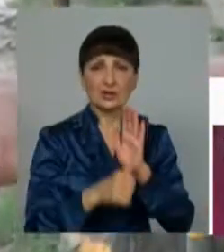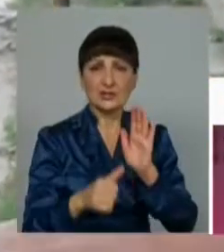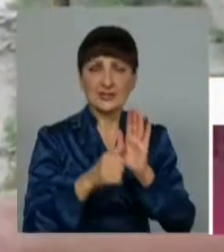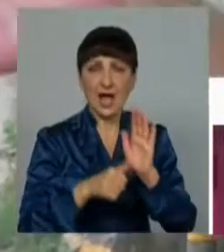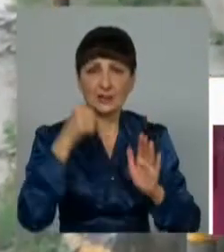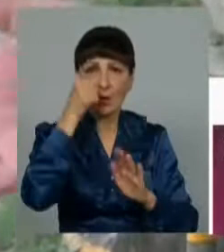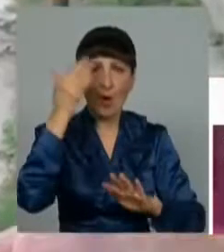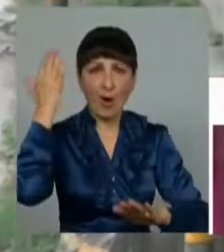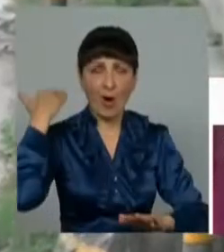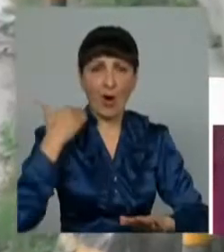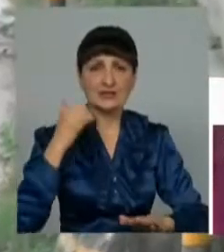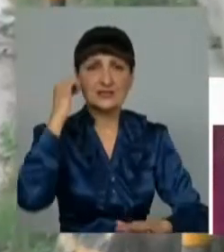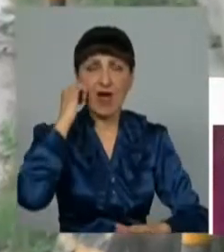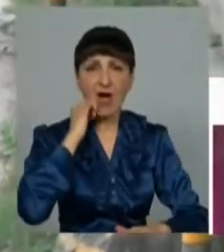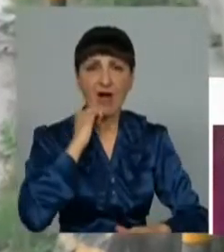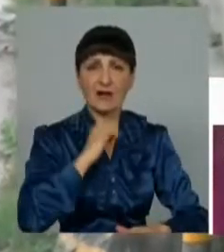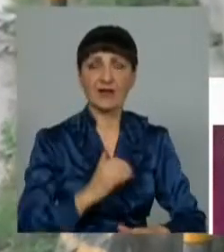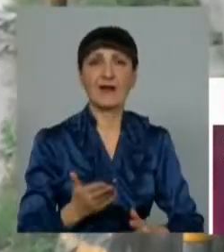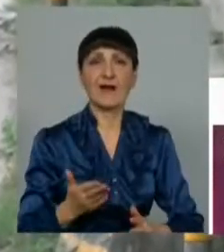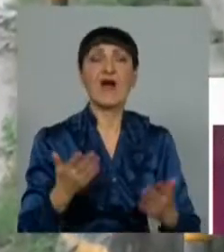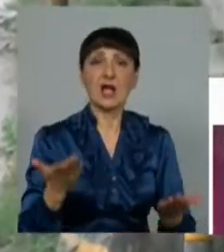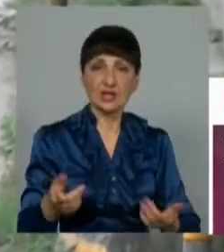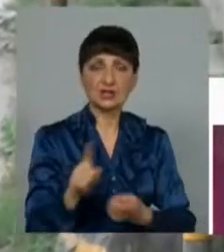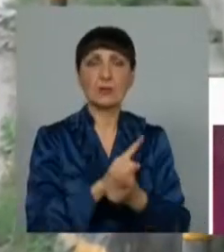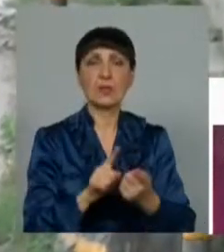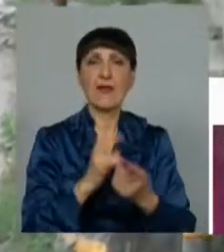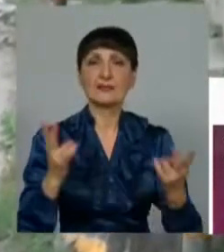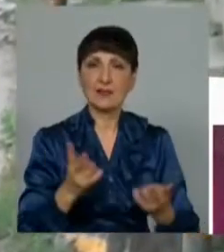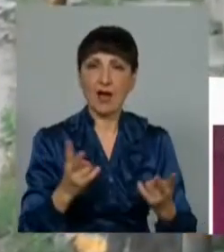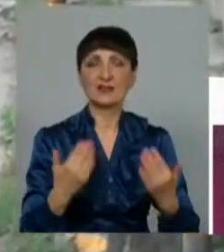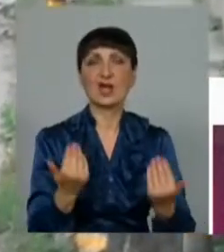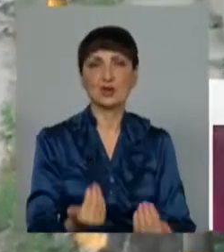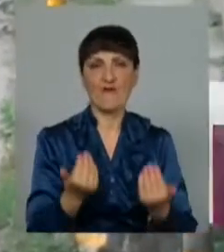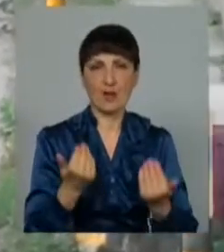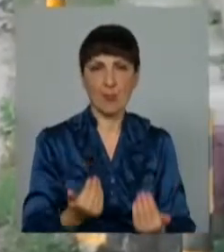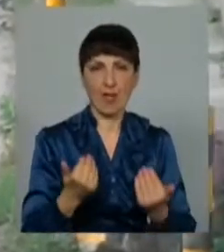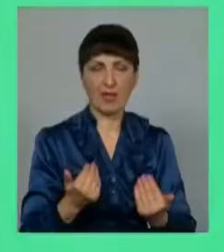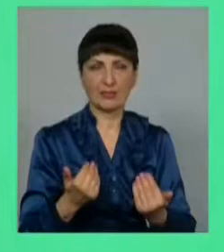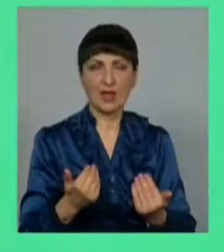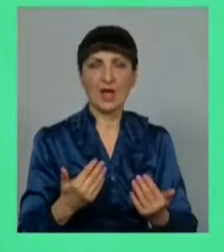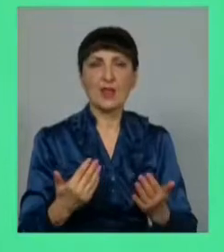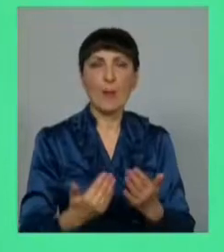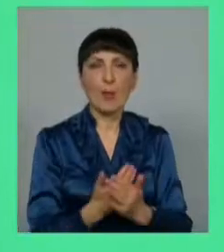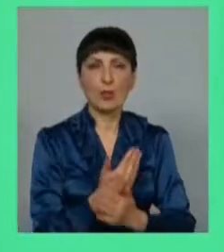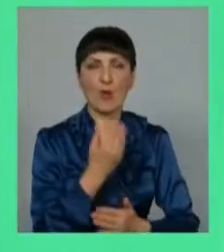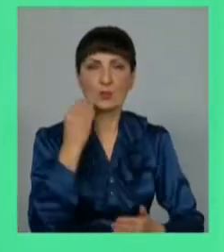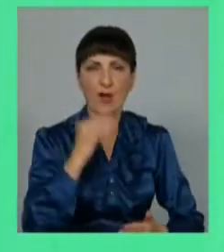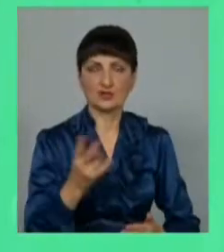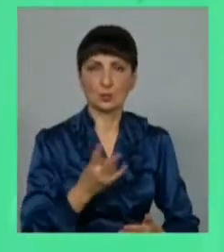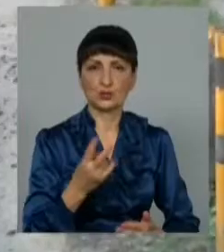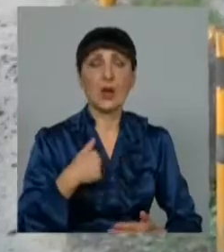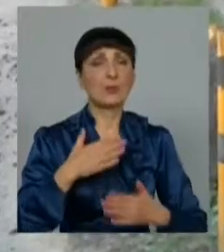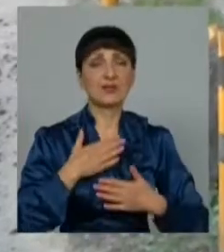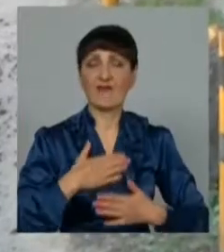каких-то годов старые. Естественно, менять надо на более современные, на более эффективные. Но мы